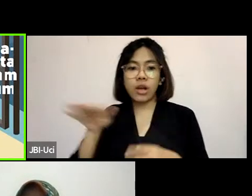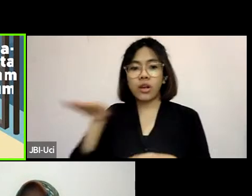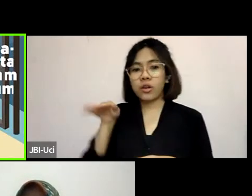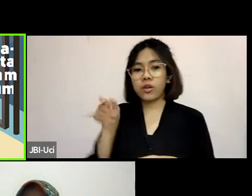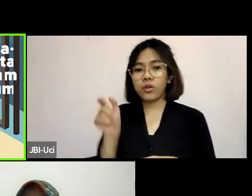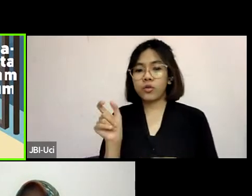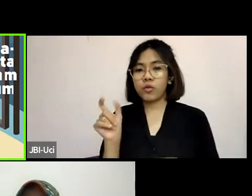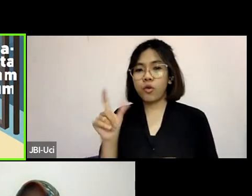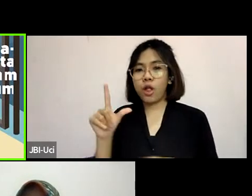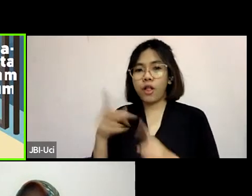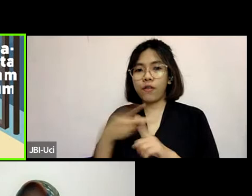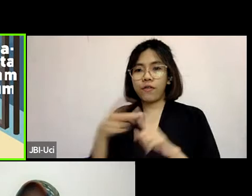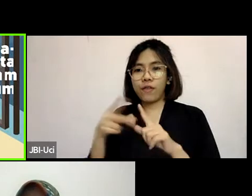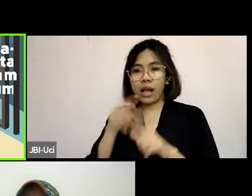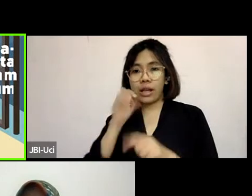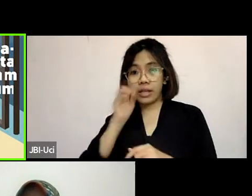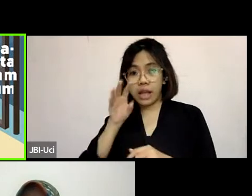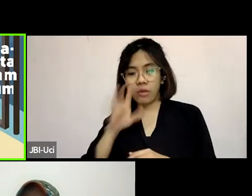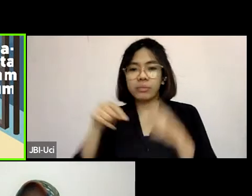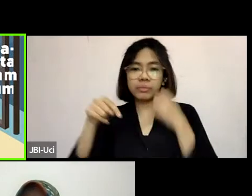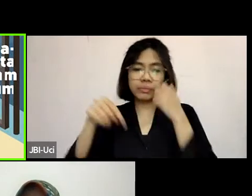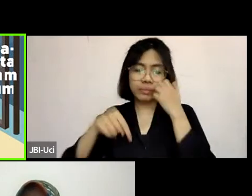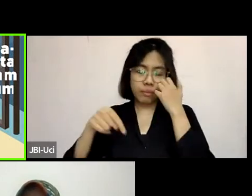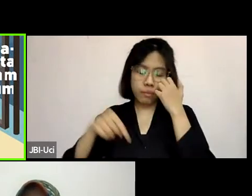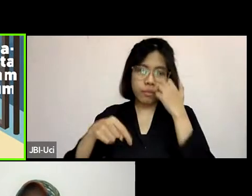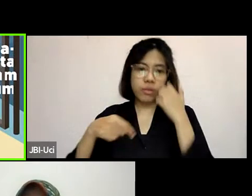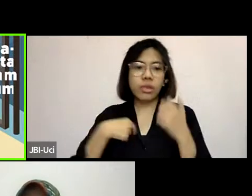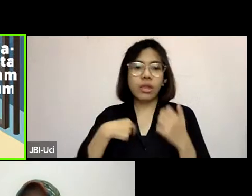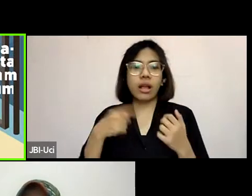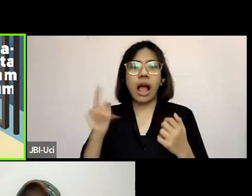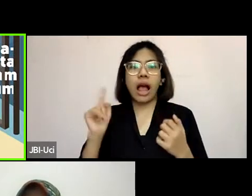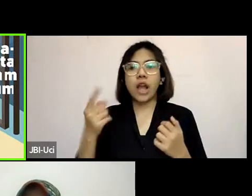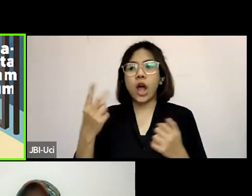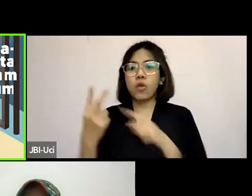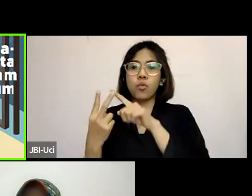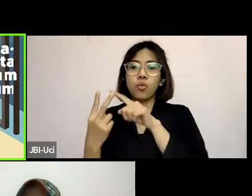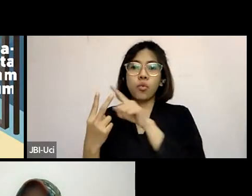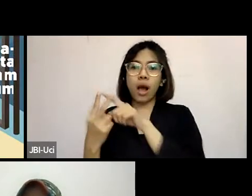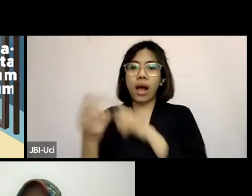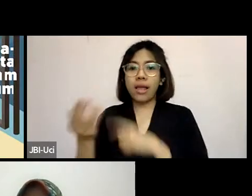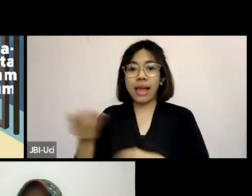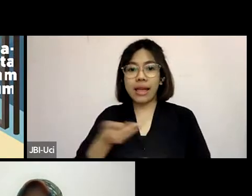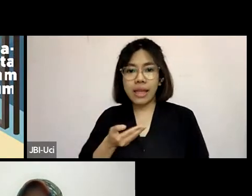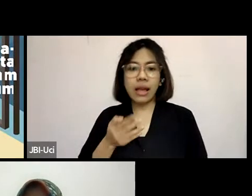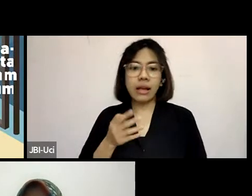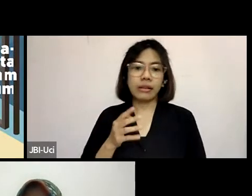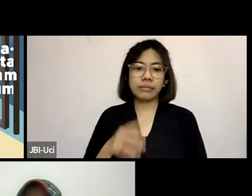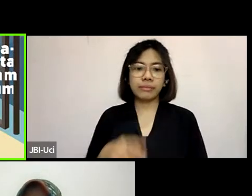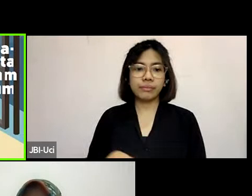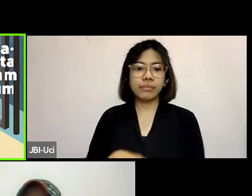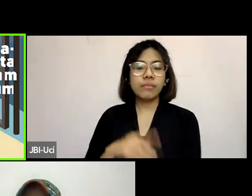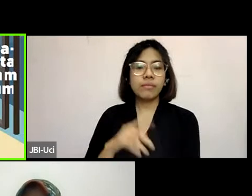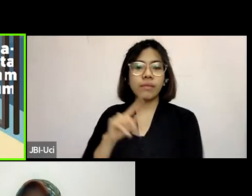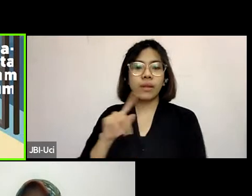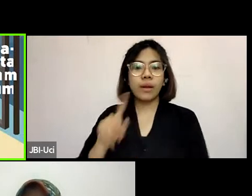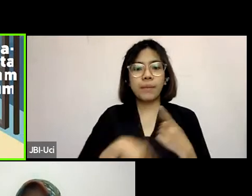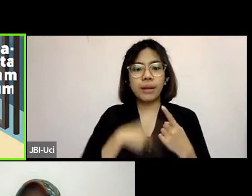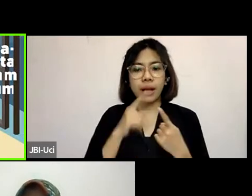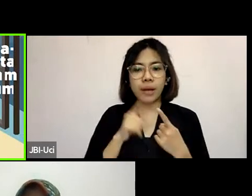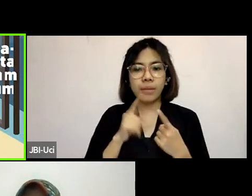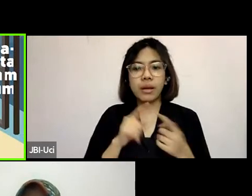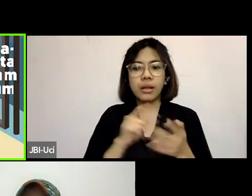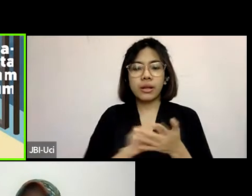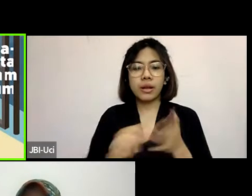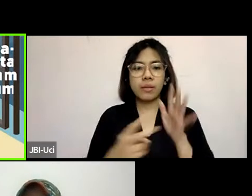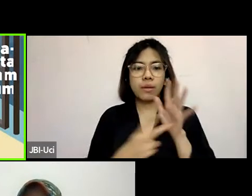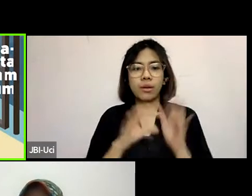saya akan Coba bacakan eh dua ya Dua lagi yang nanti bisa ditanggapi yang pertama dari Noviarti Ski